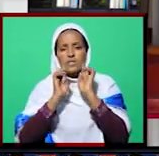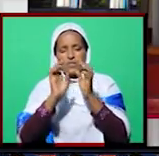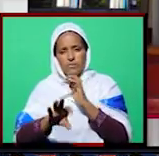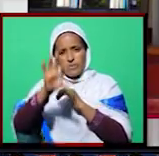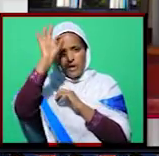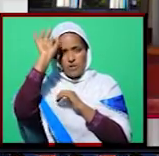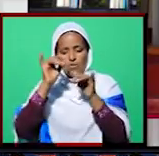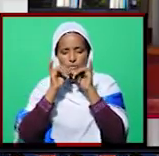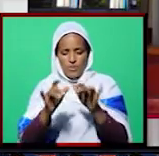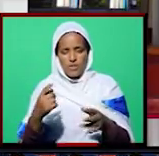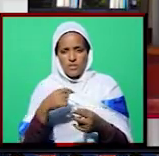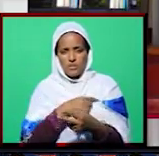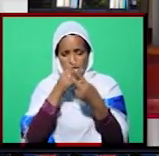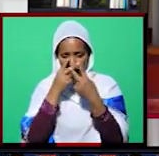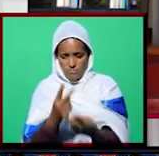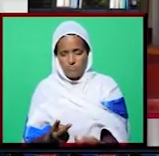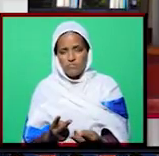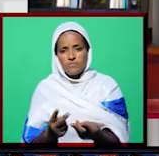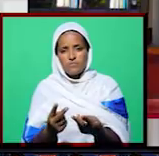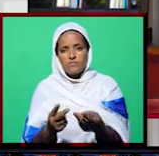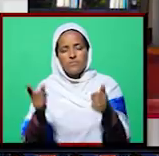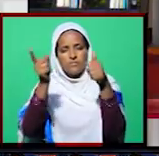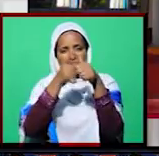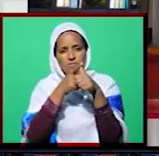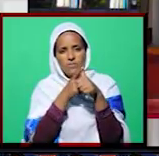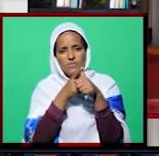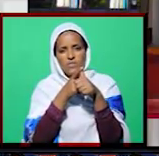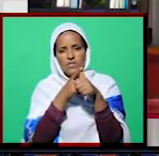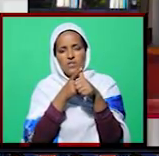እንግዲህ ከቅዳሴ የምናገኘውን በረከት ስንመለከት መጀመሪያ